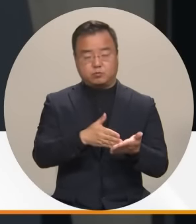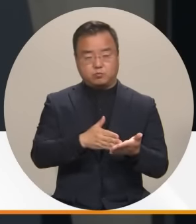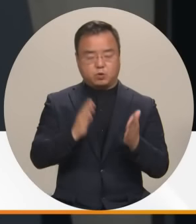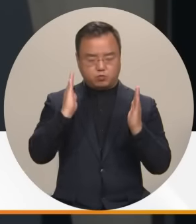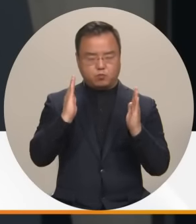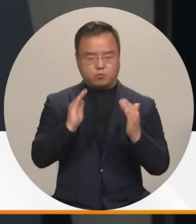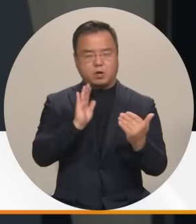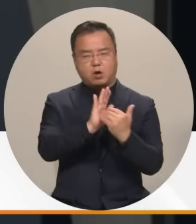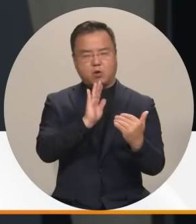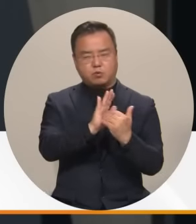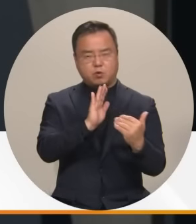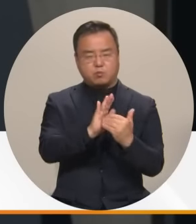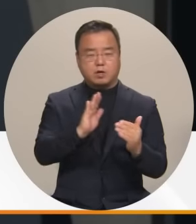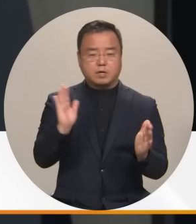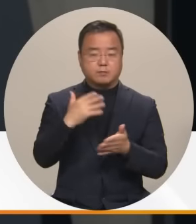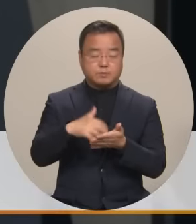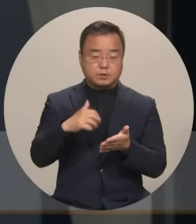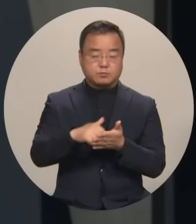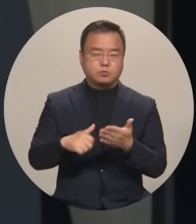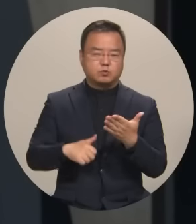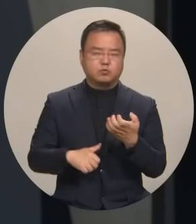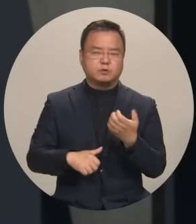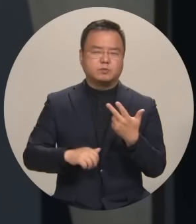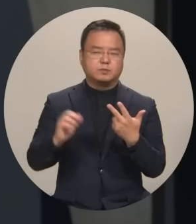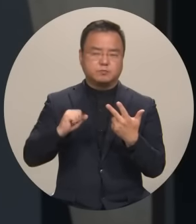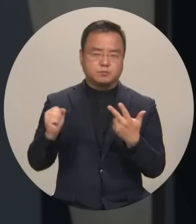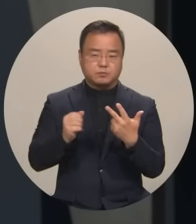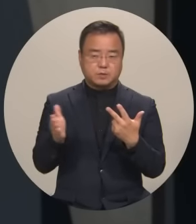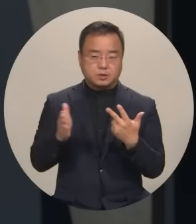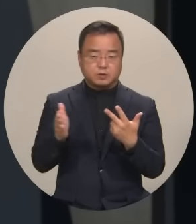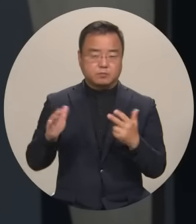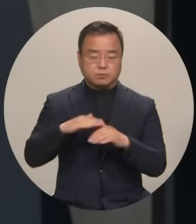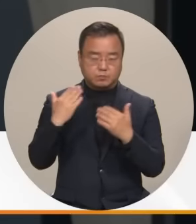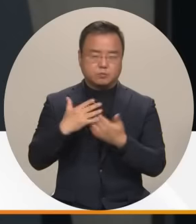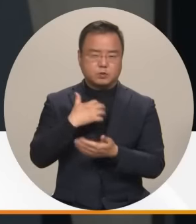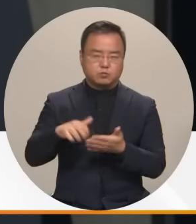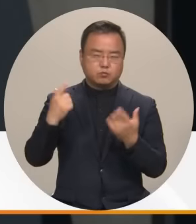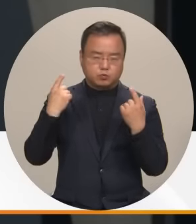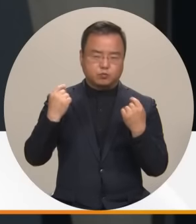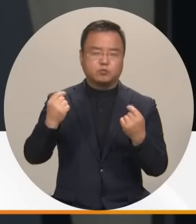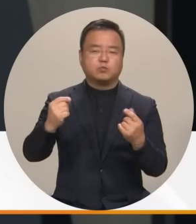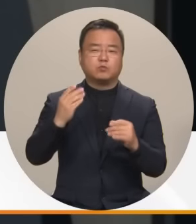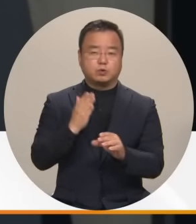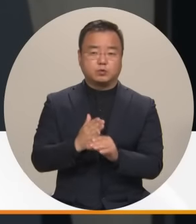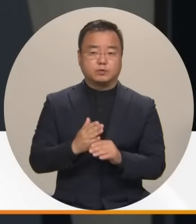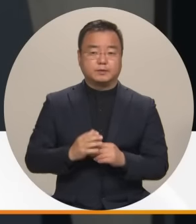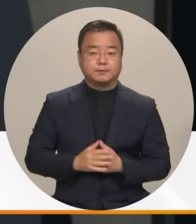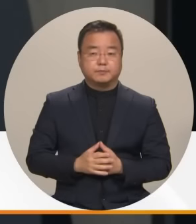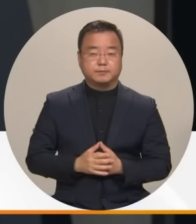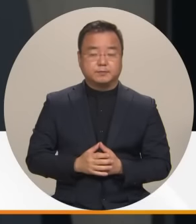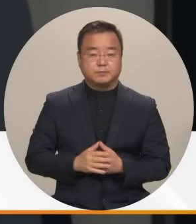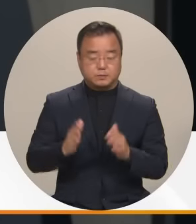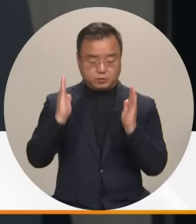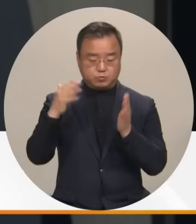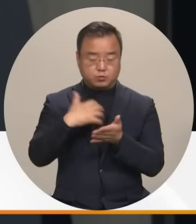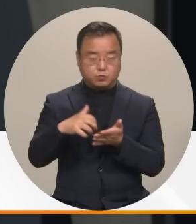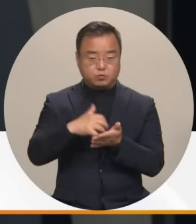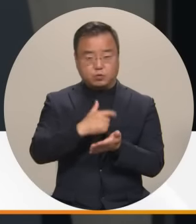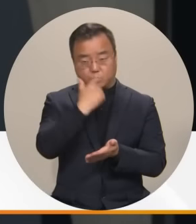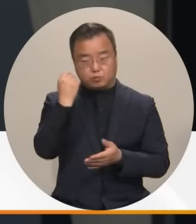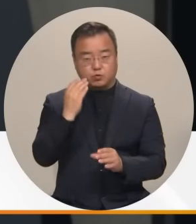의대생은 전체 약 97% 집게 되고 있는데요 전체적인 규모는 여전히 변함이 없는 모습입니다 어 수업일수가 부족해서